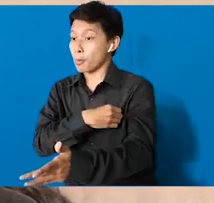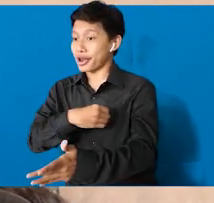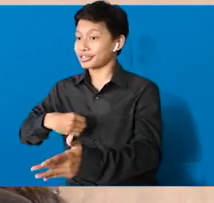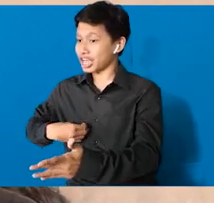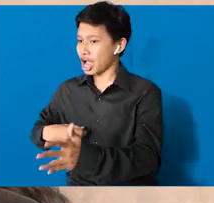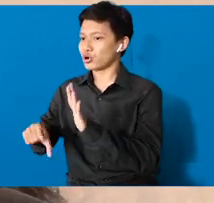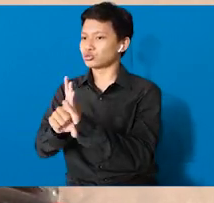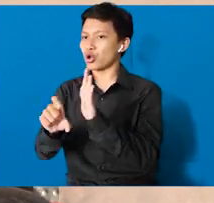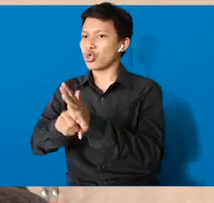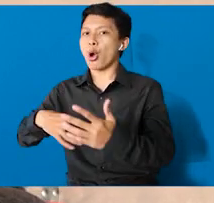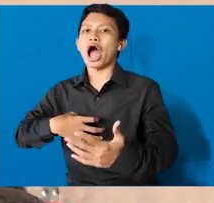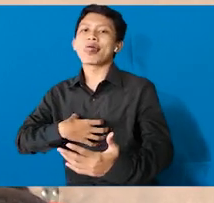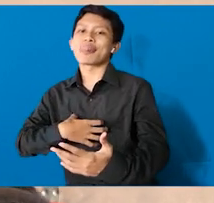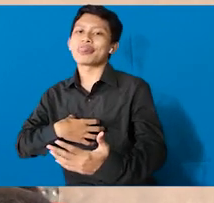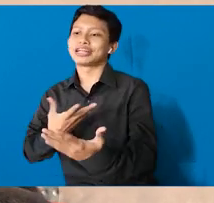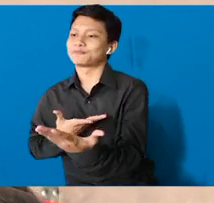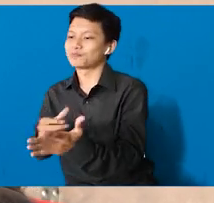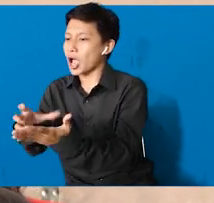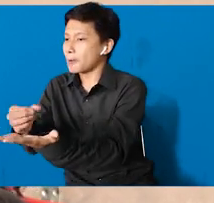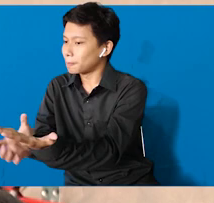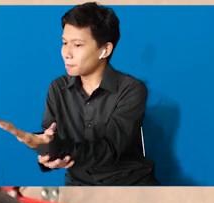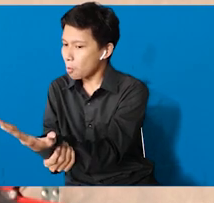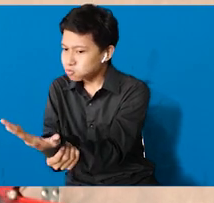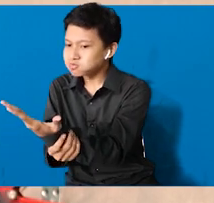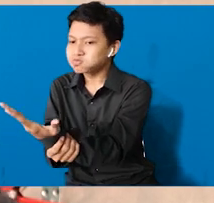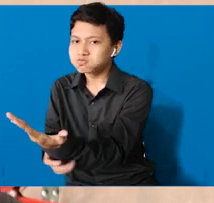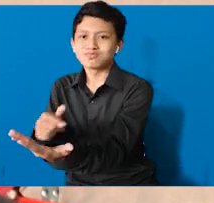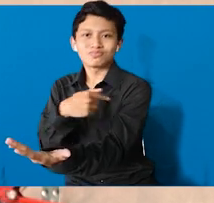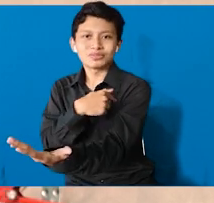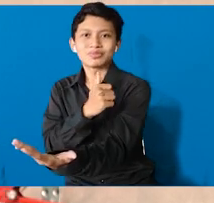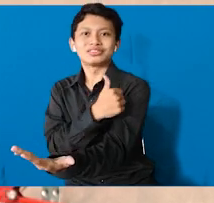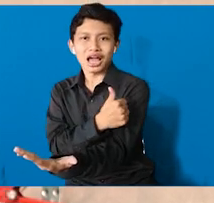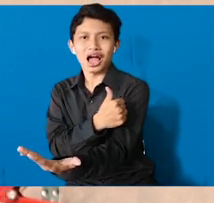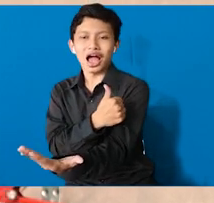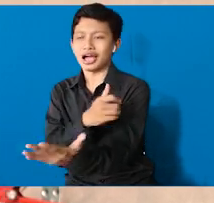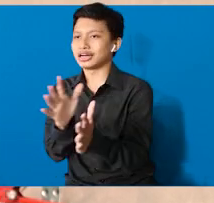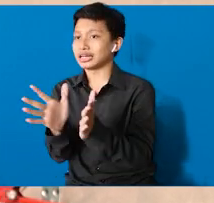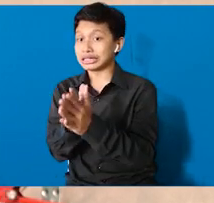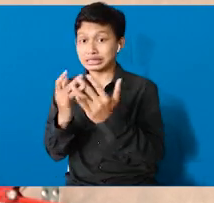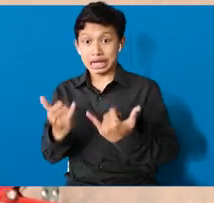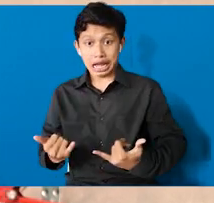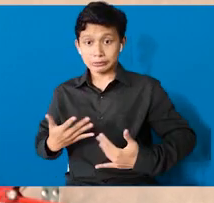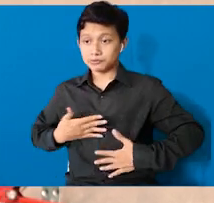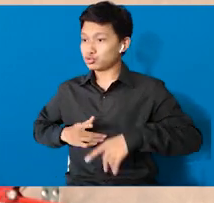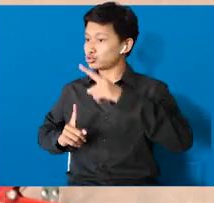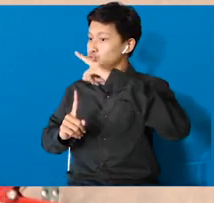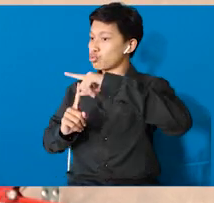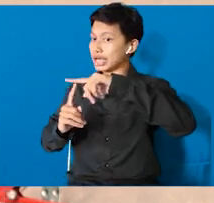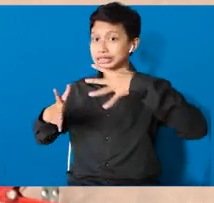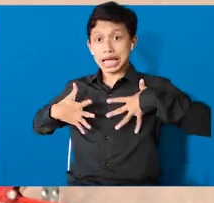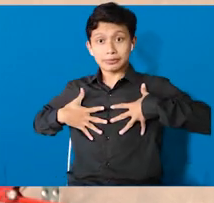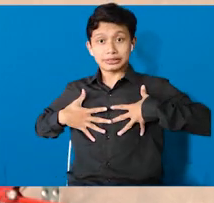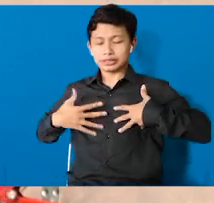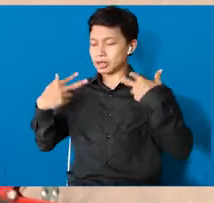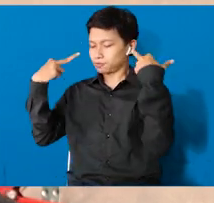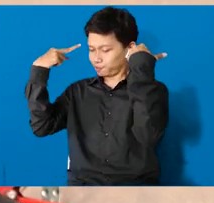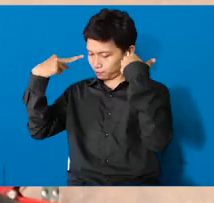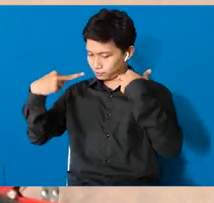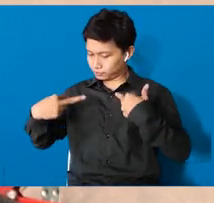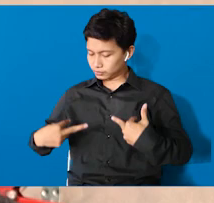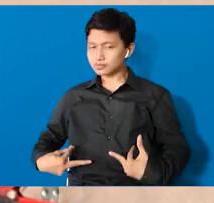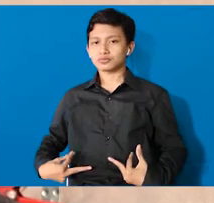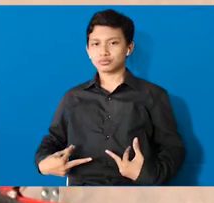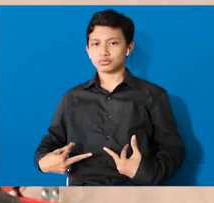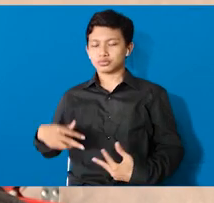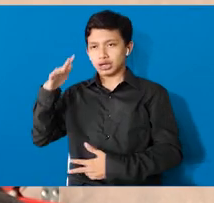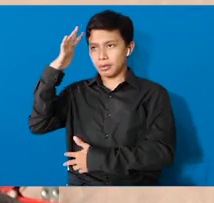bisa menimbang dan seterusnya. Dan peran kami sebagai tenaga kesehatan di situ adalah screeningnya